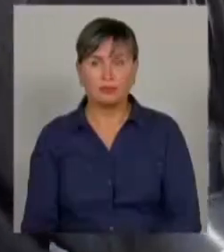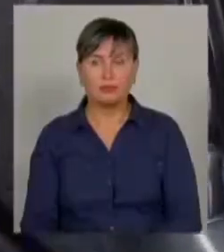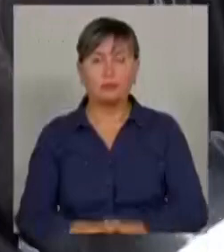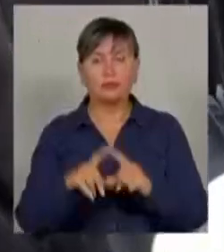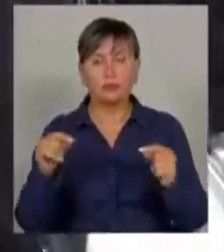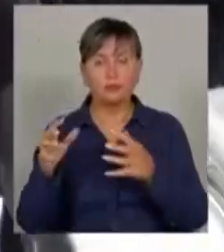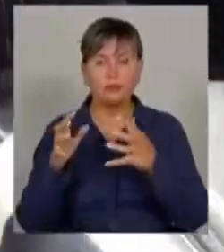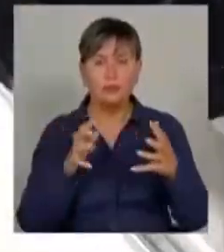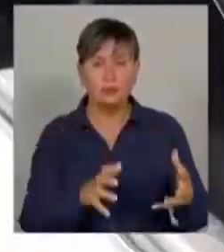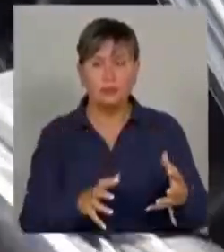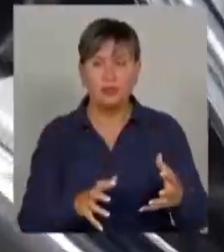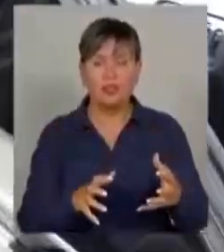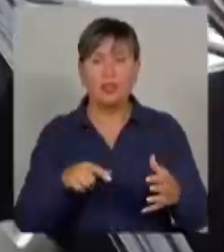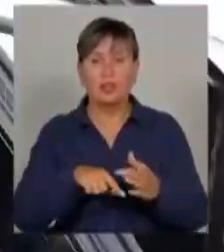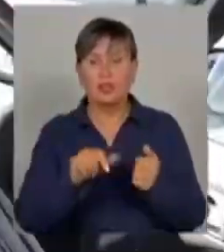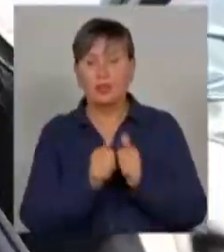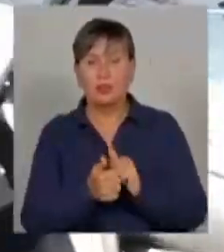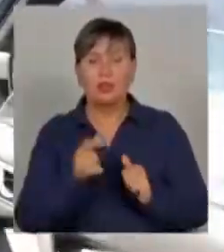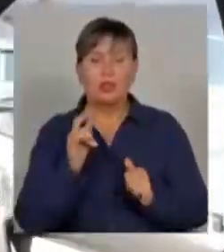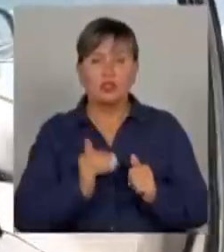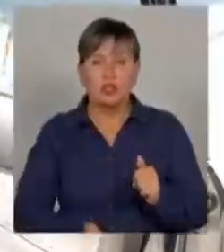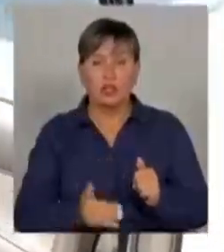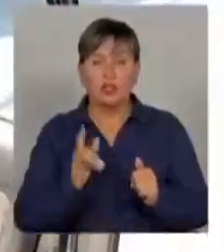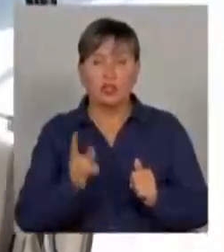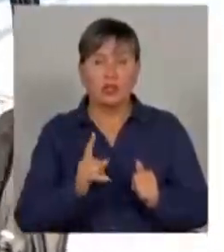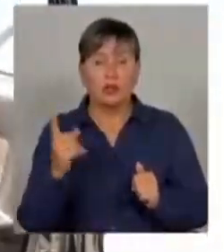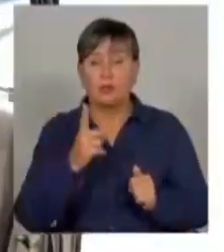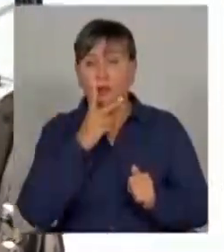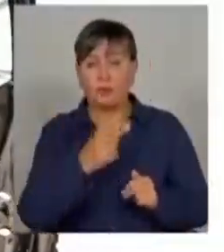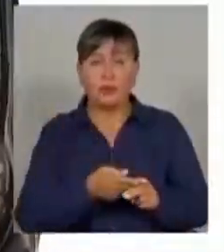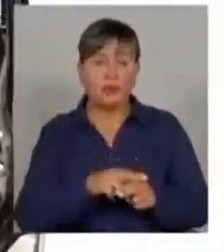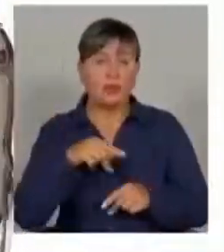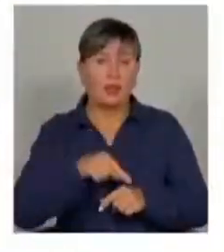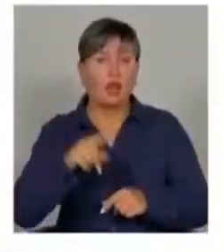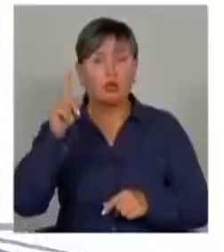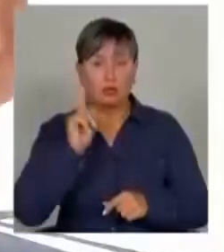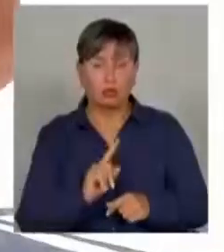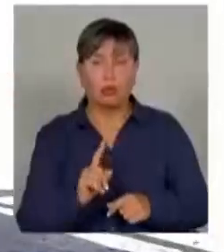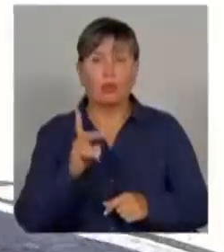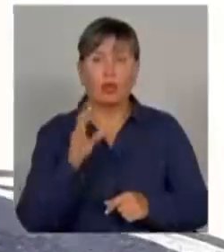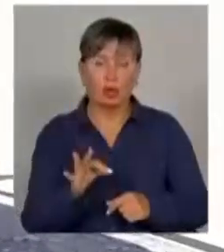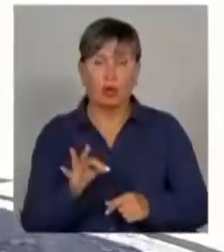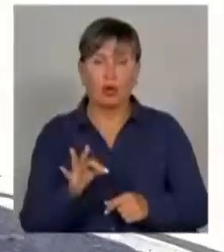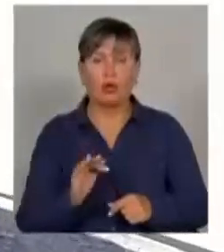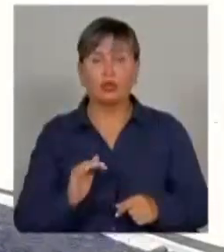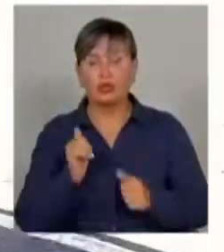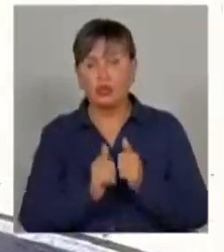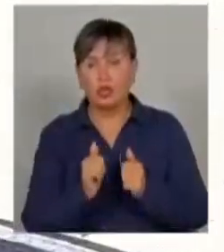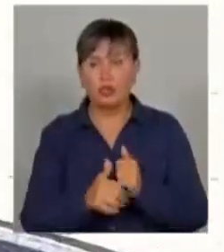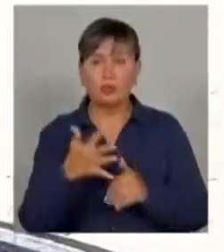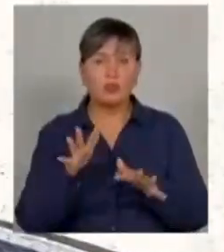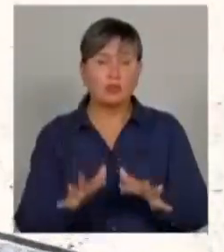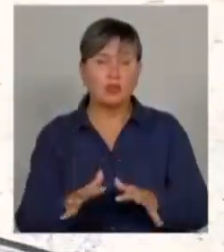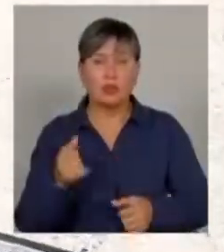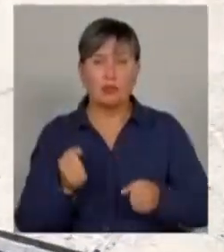Школьные автобусы здесь заменяют частные такси. Конечно, на первый взгляд это кажется удобным, однако часто пятиместная